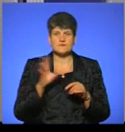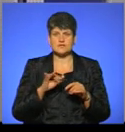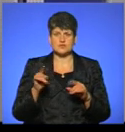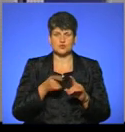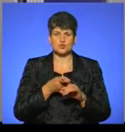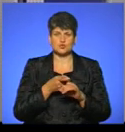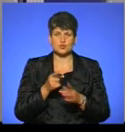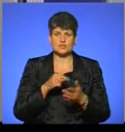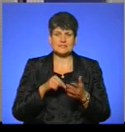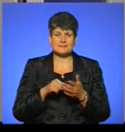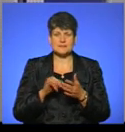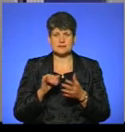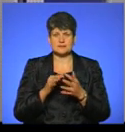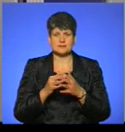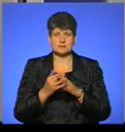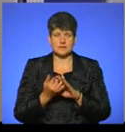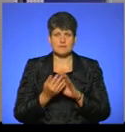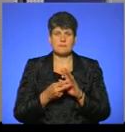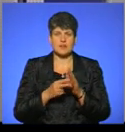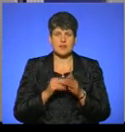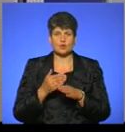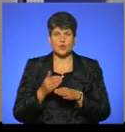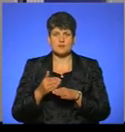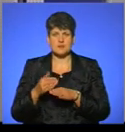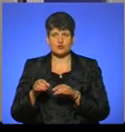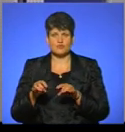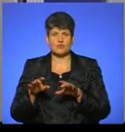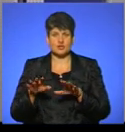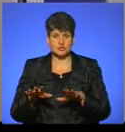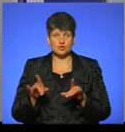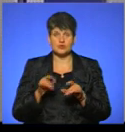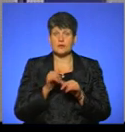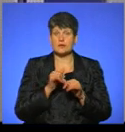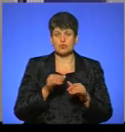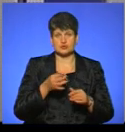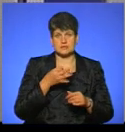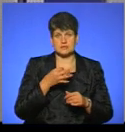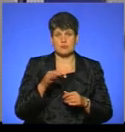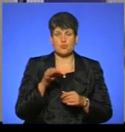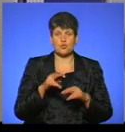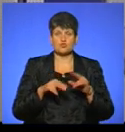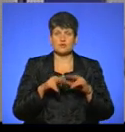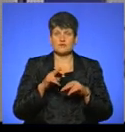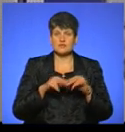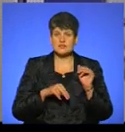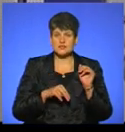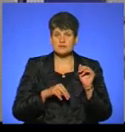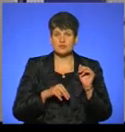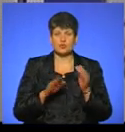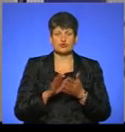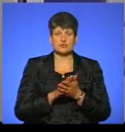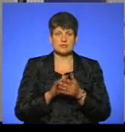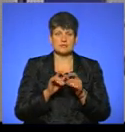міст і селищ, планомірно вирішується. Чого, на жаль, не можна сказати про будівництво очисних